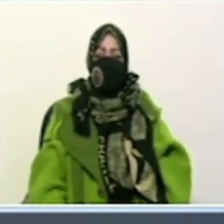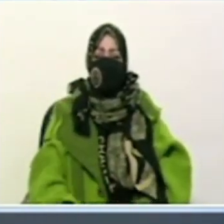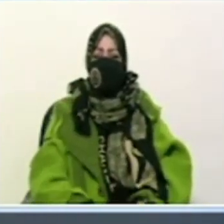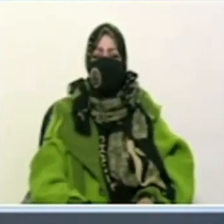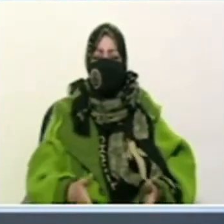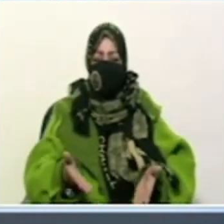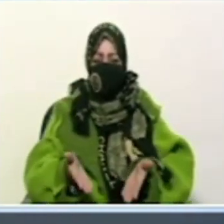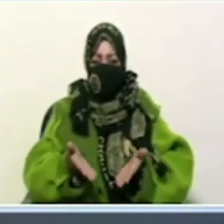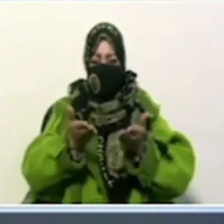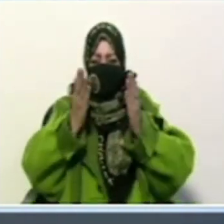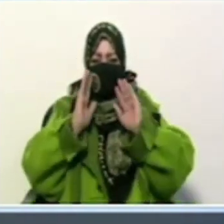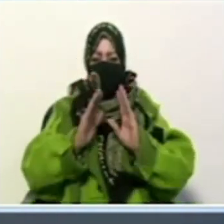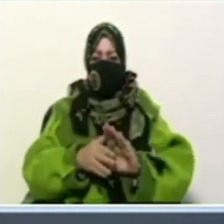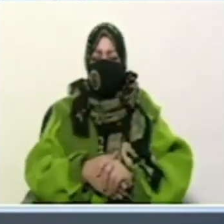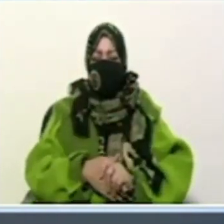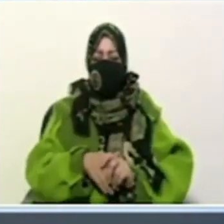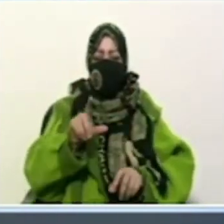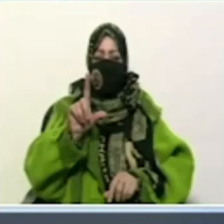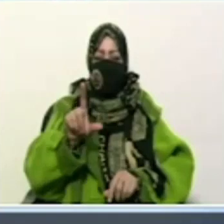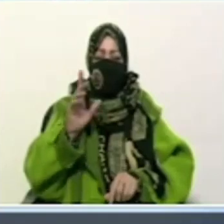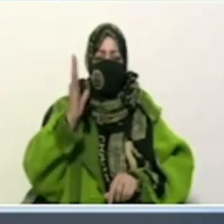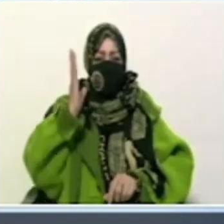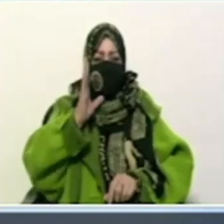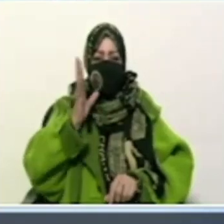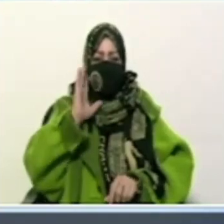شاء الله، وإنما يعني